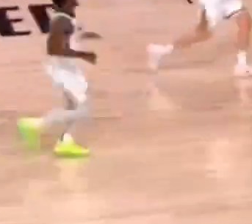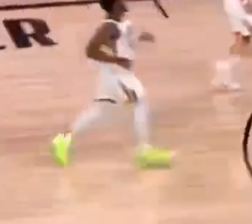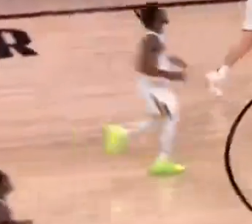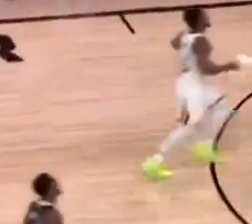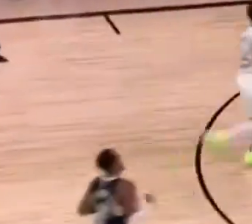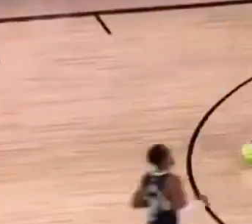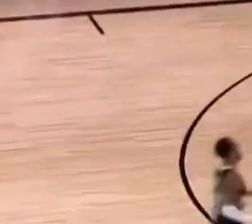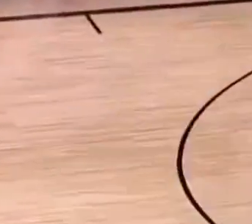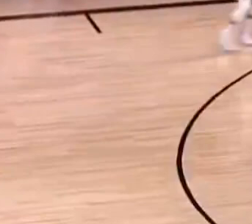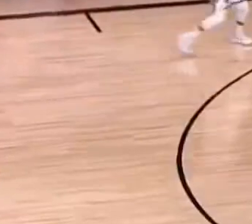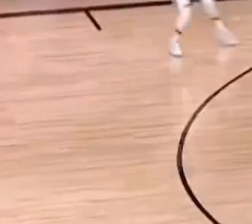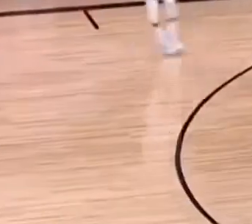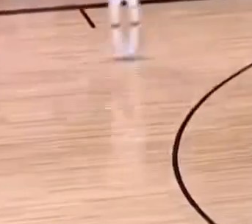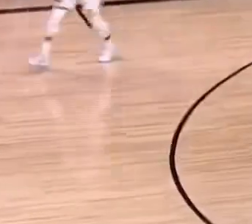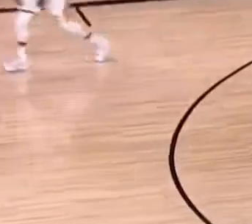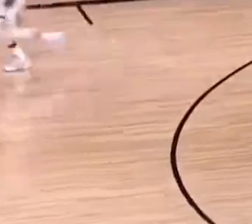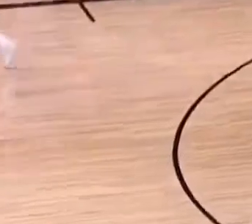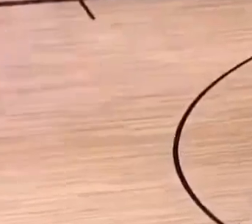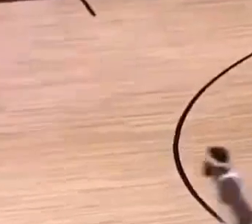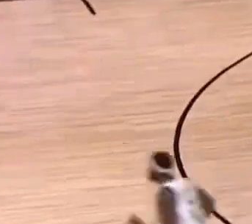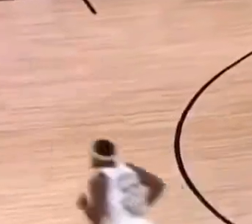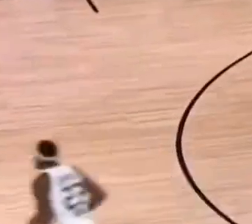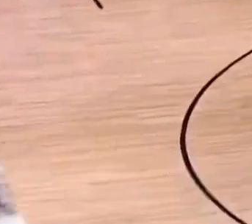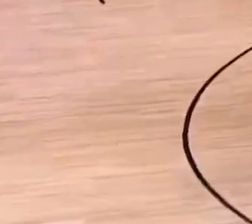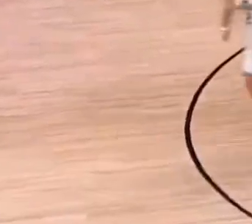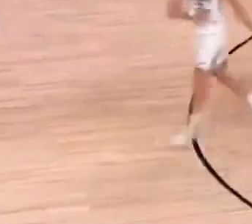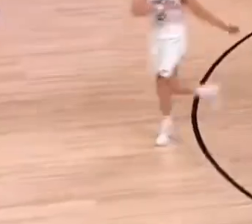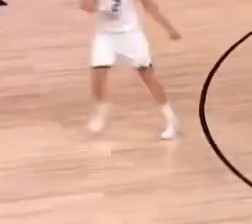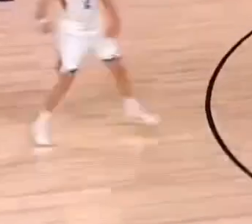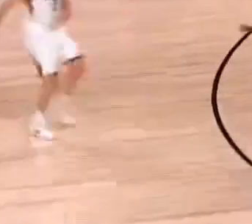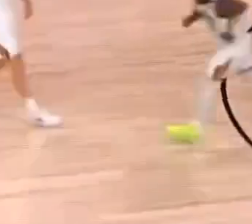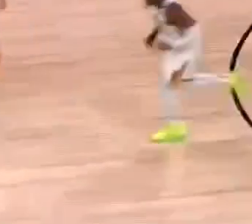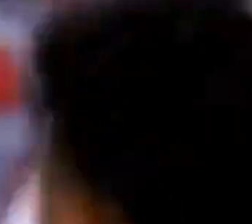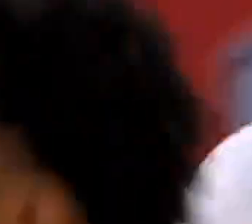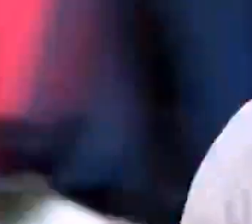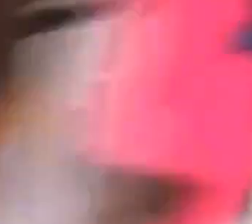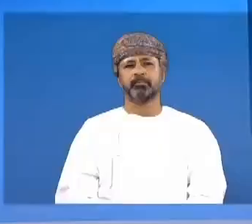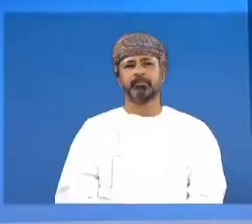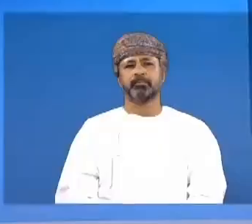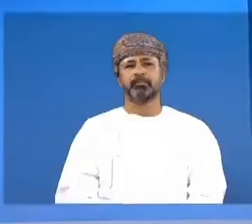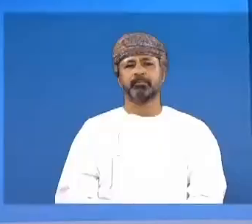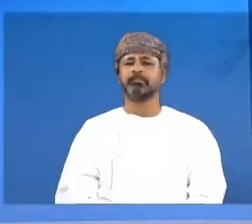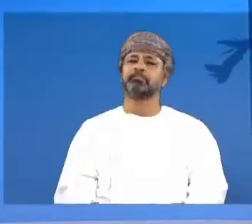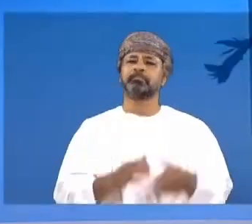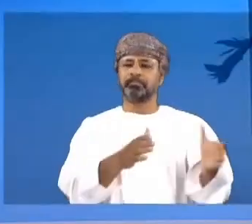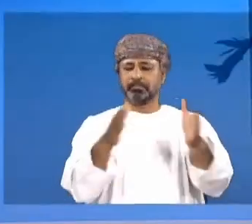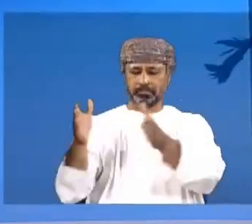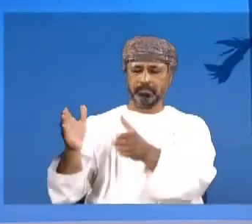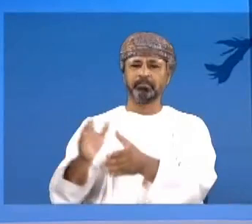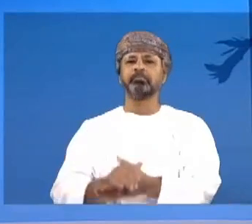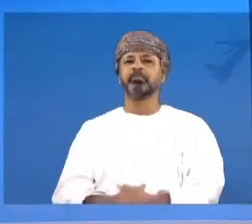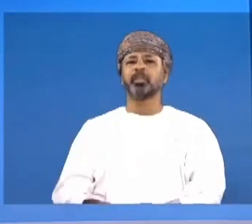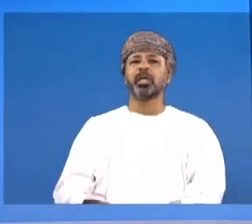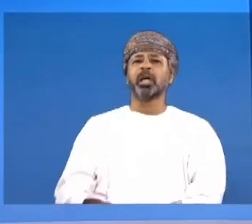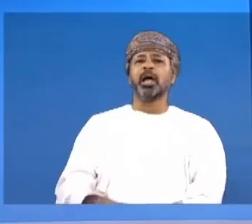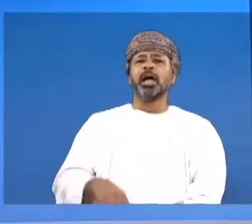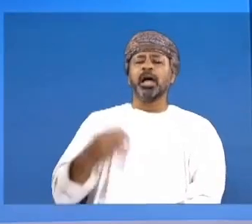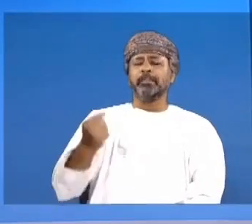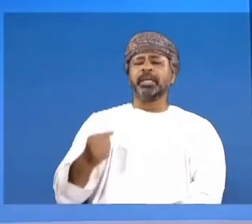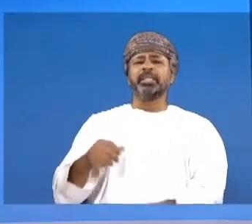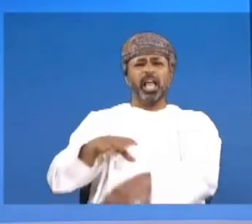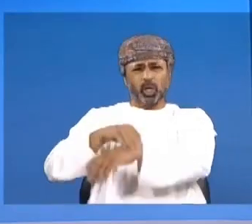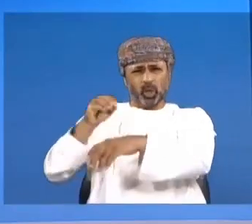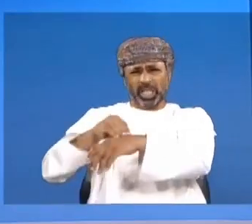Conley all day for three. Yes, and it's a seven-point game. The Jazz. انتزع السلوفيني